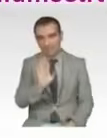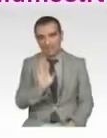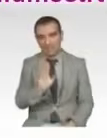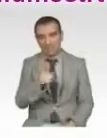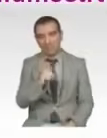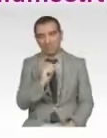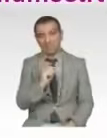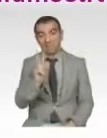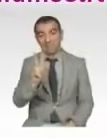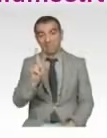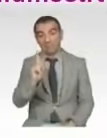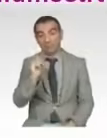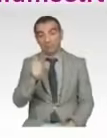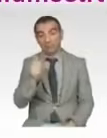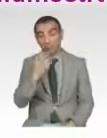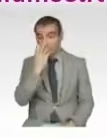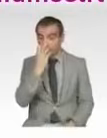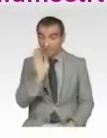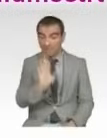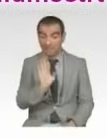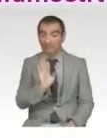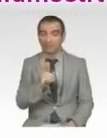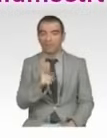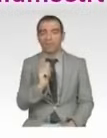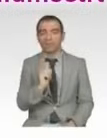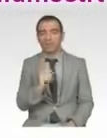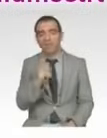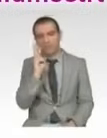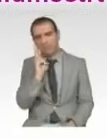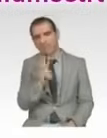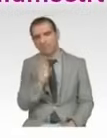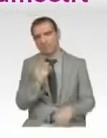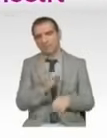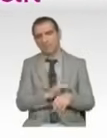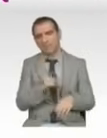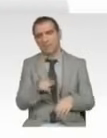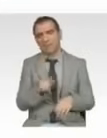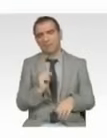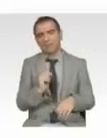Ha, tabii. 21 gün bekleteceksin onu da. Şeye baktığımızda biz